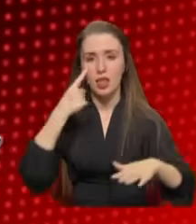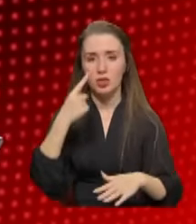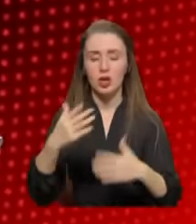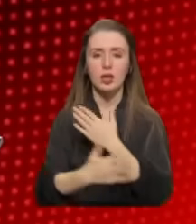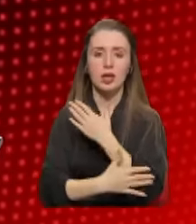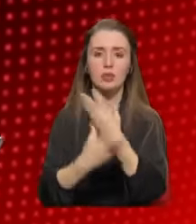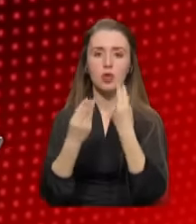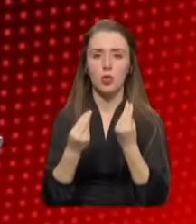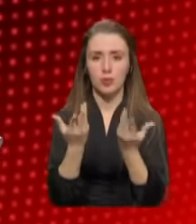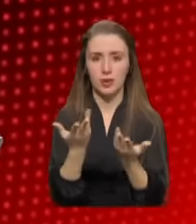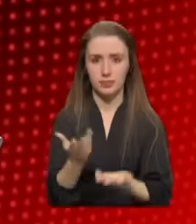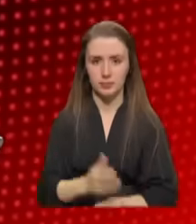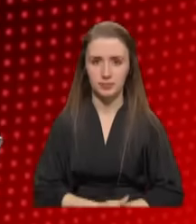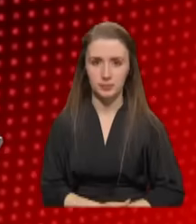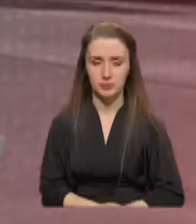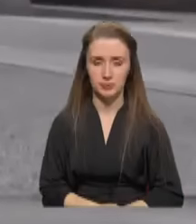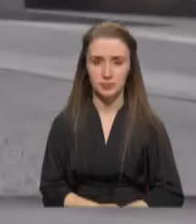yardımcısı olmaya aday.